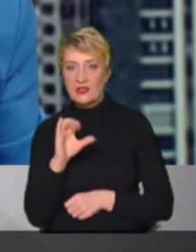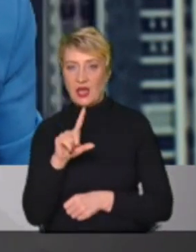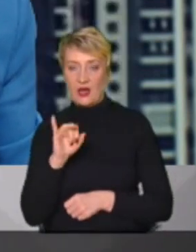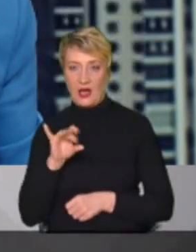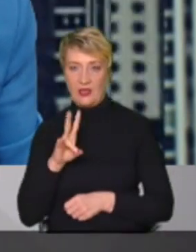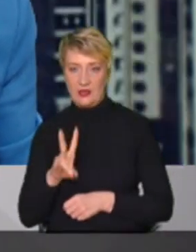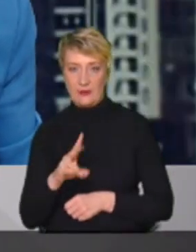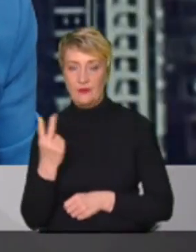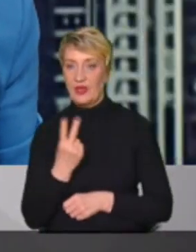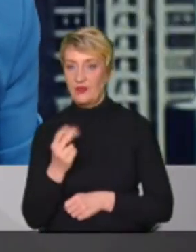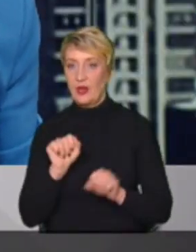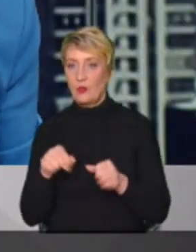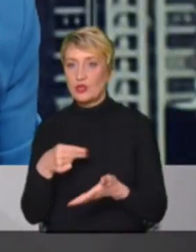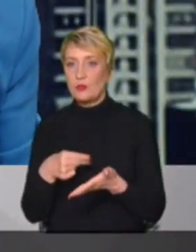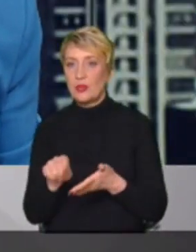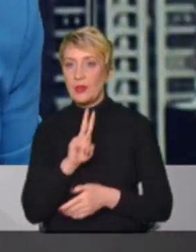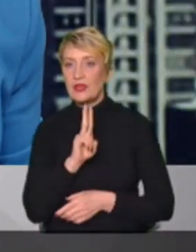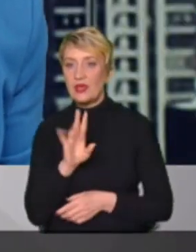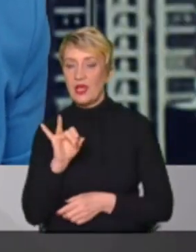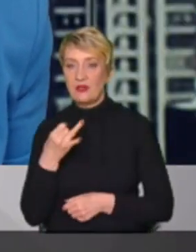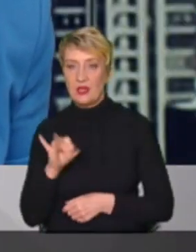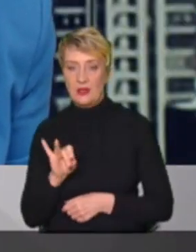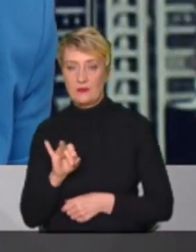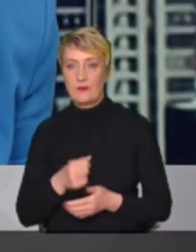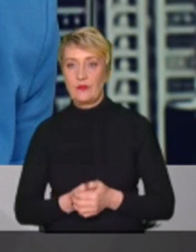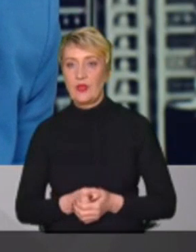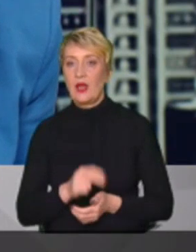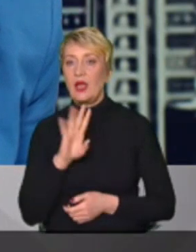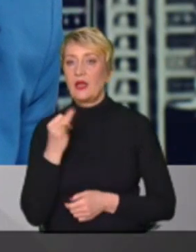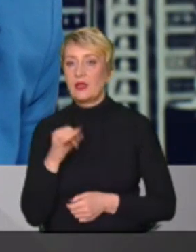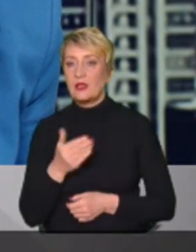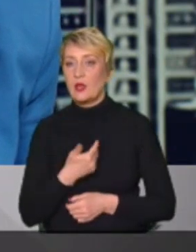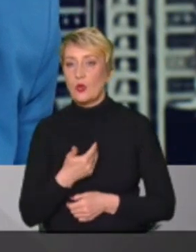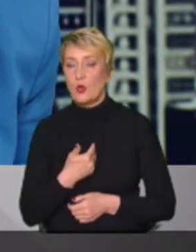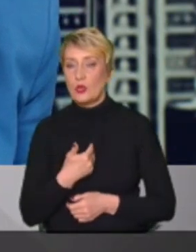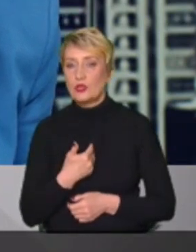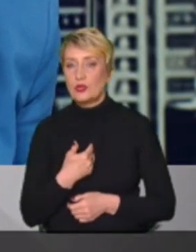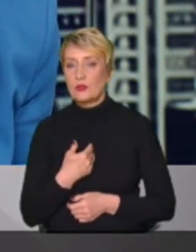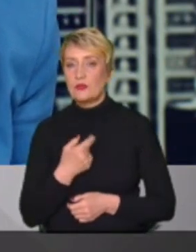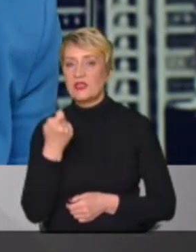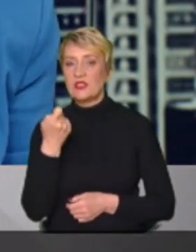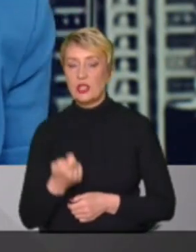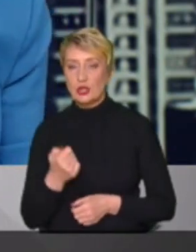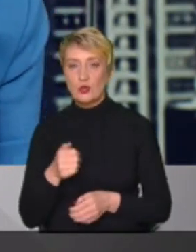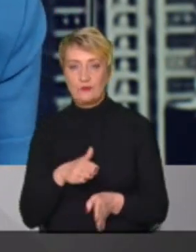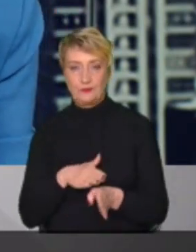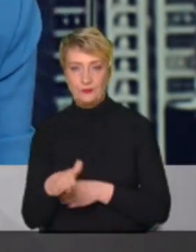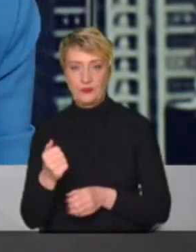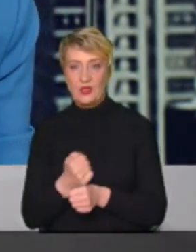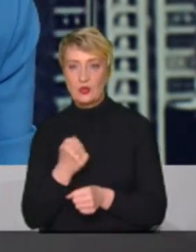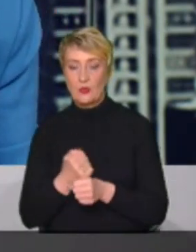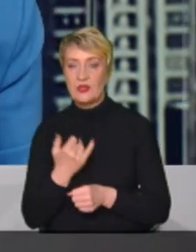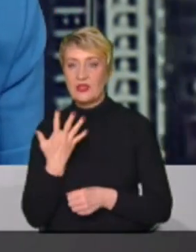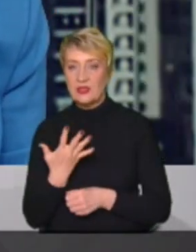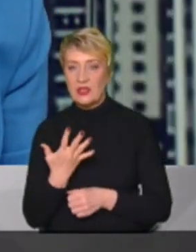що може придбати Китай, принаймні з ним зараз обговорюють. Китай ще хоче собі якусь значну таку знижку зробити. Наскільки